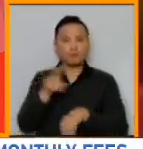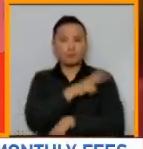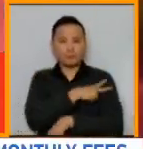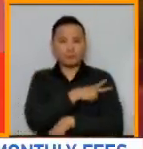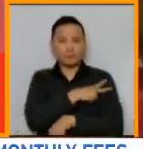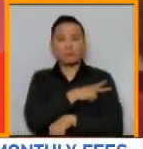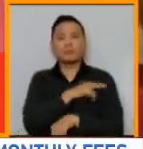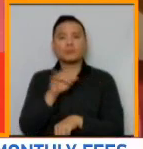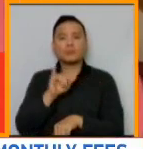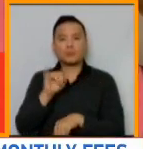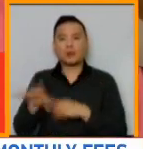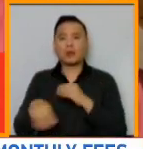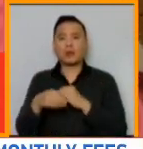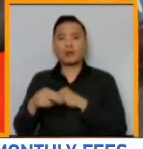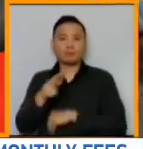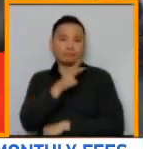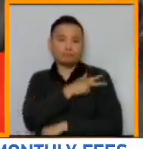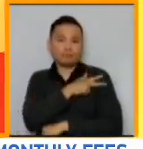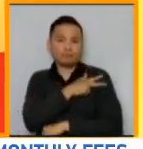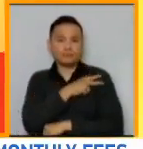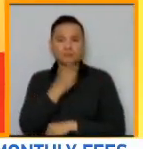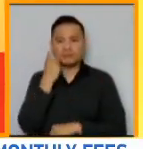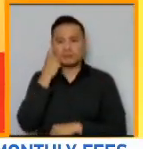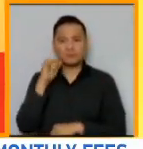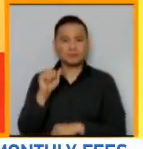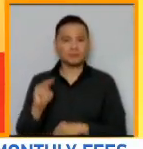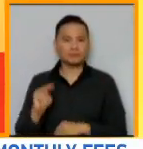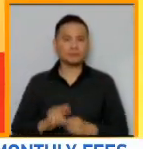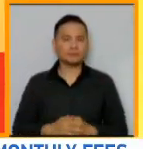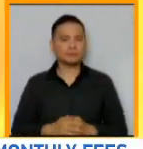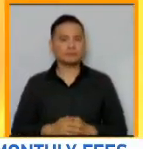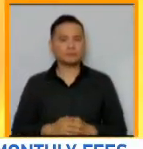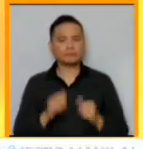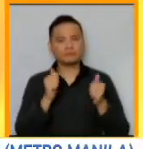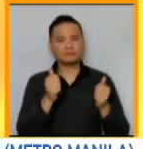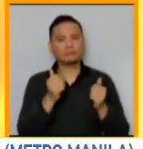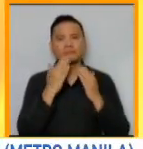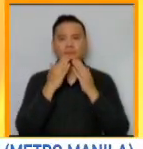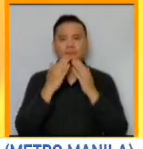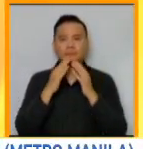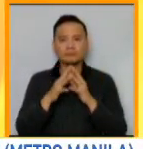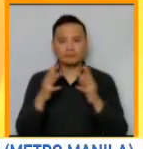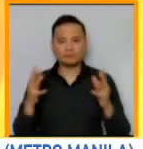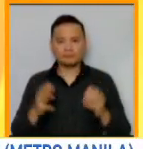shot pa nitong Enero. Oscar. Okay, maraming salamat, James Agustin.